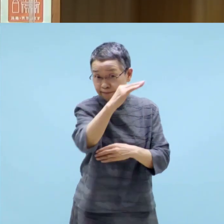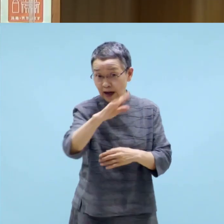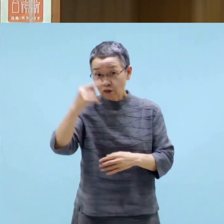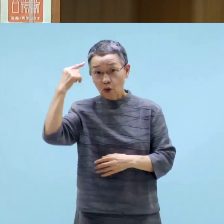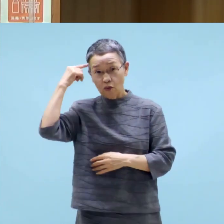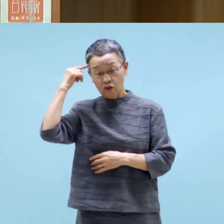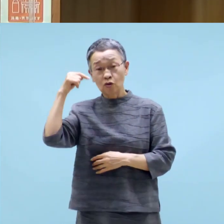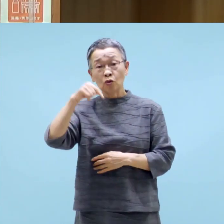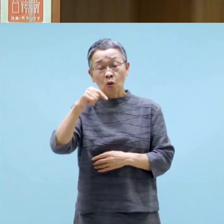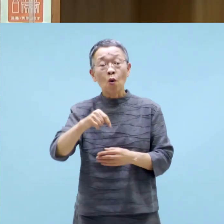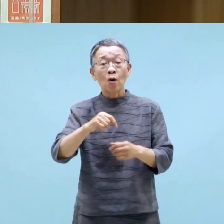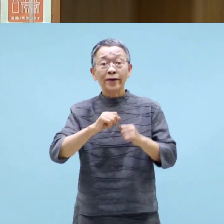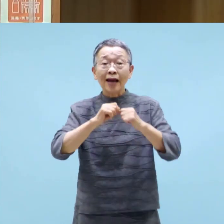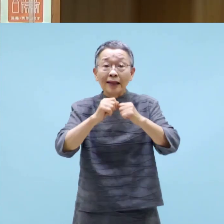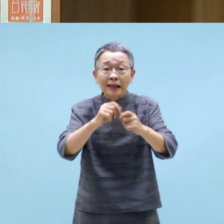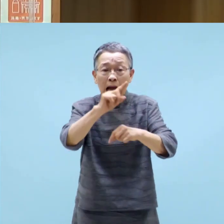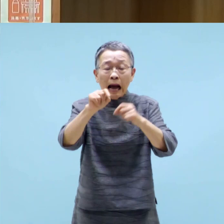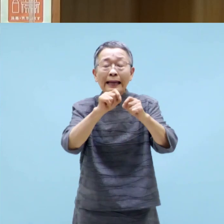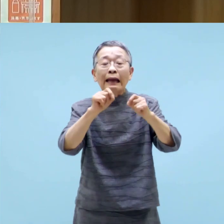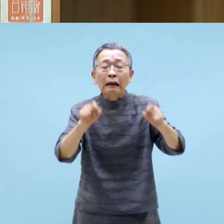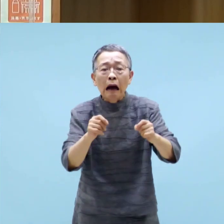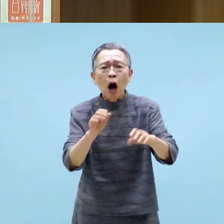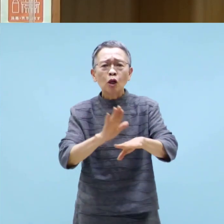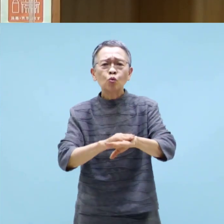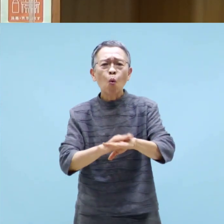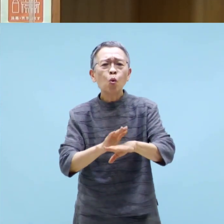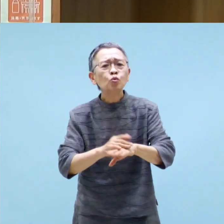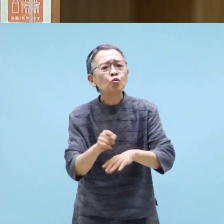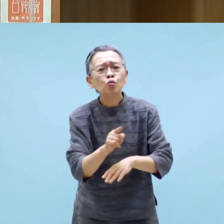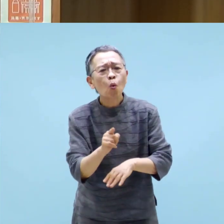ってどうするんだっていう話があるわけですね。っていうのは